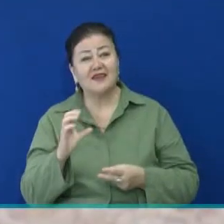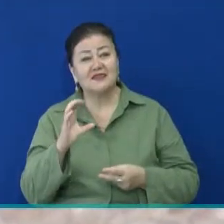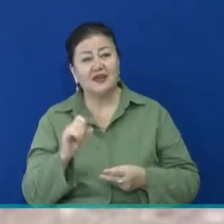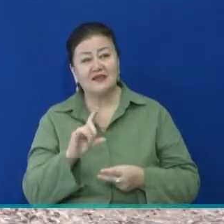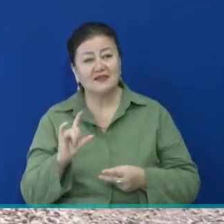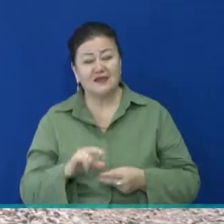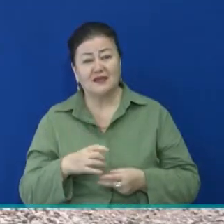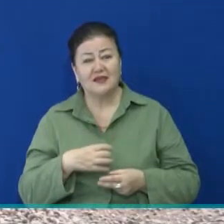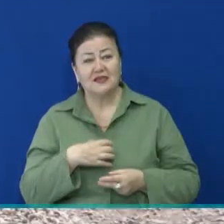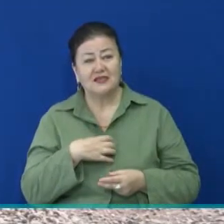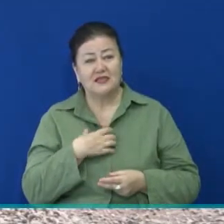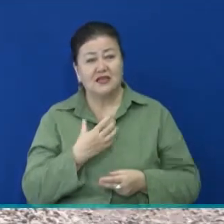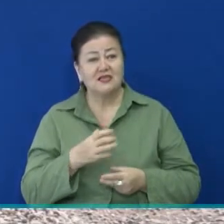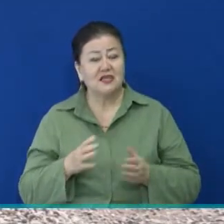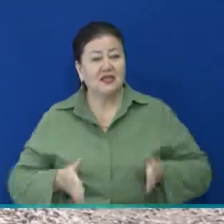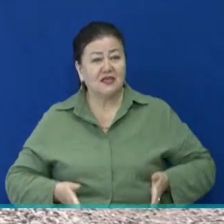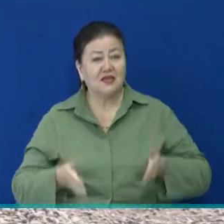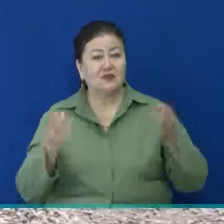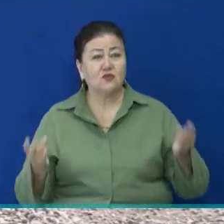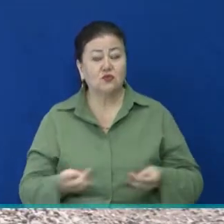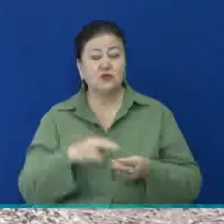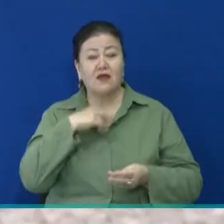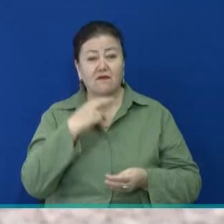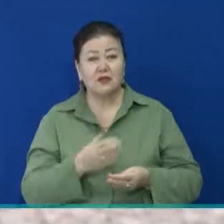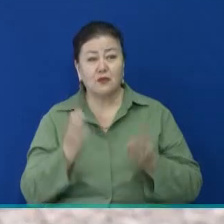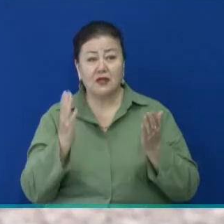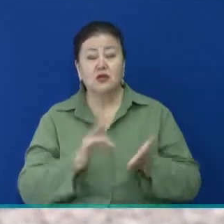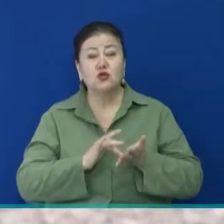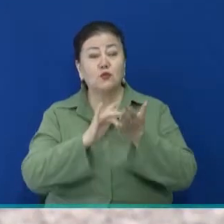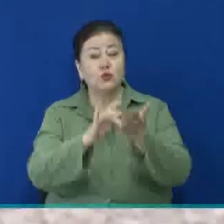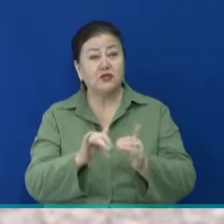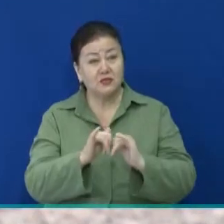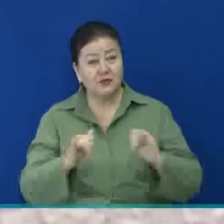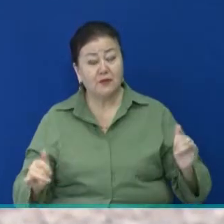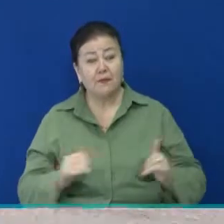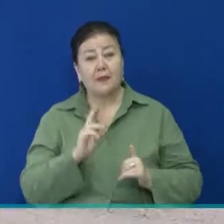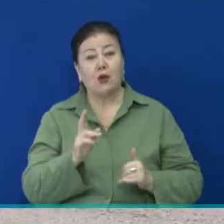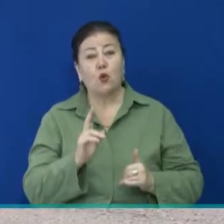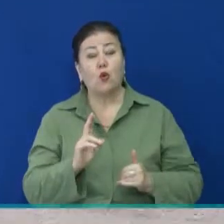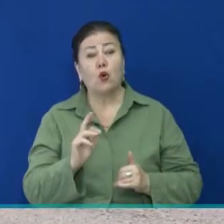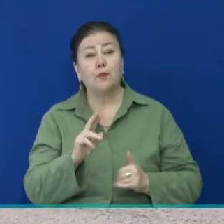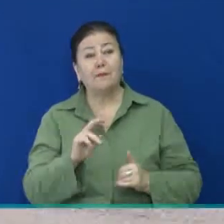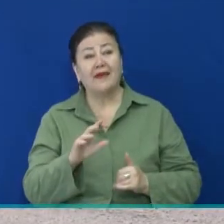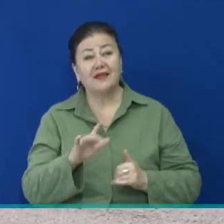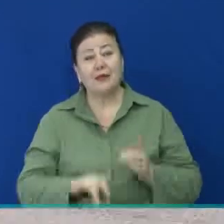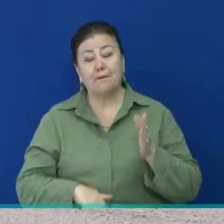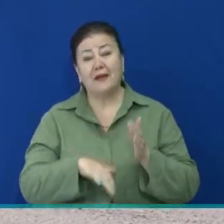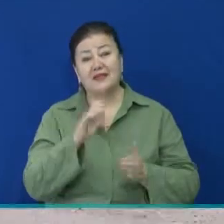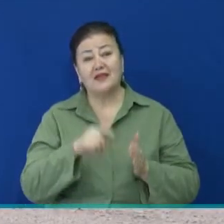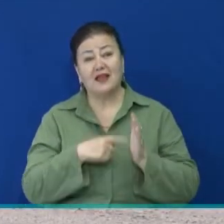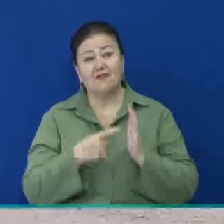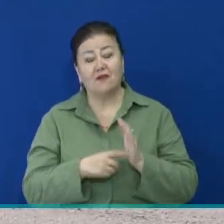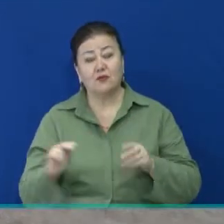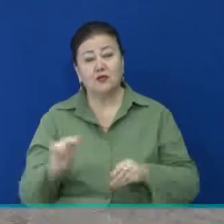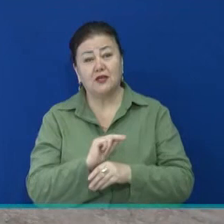состоянием дороги аксуатовцы попросили сенатора акцентировать внимание на эту проблему. Жители Кокпекте, в свою очередь, подняли вопрос о необходимости